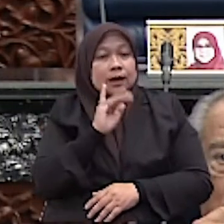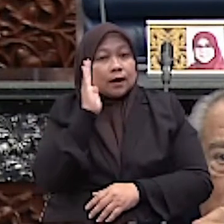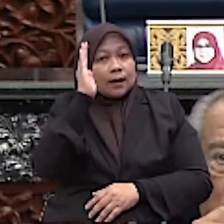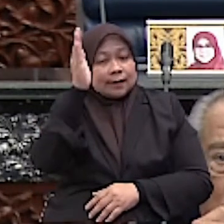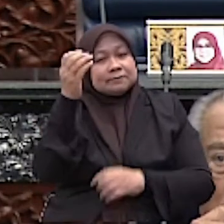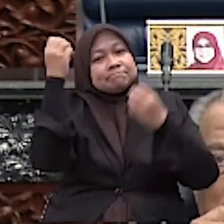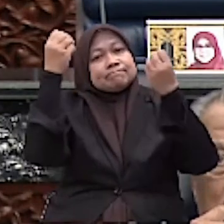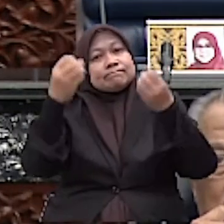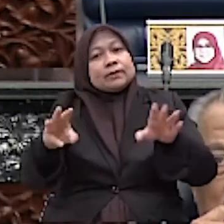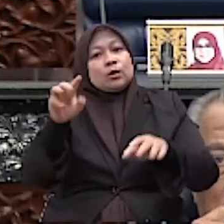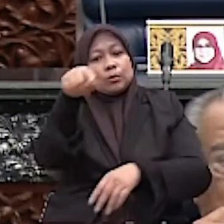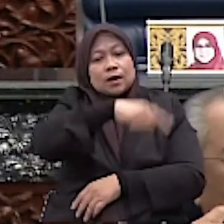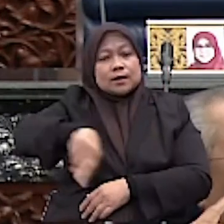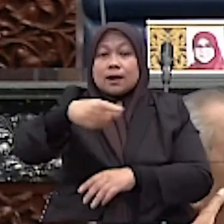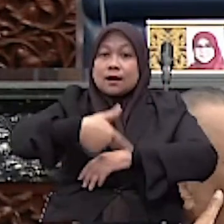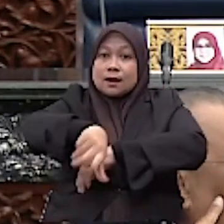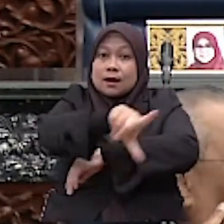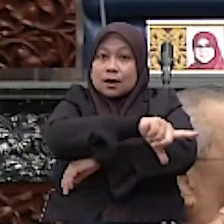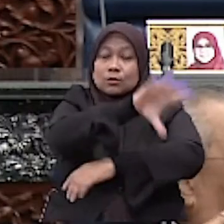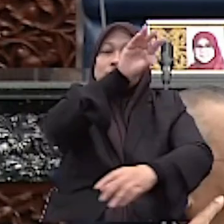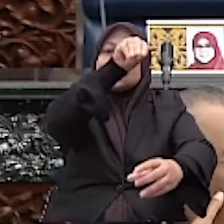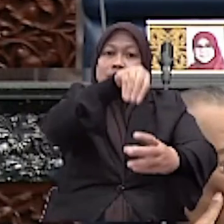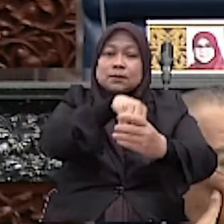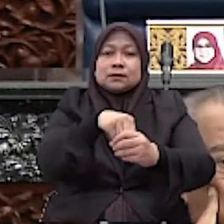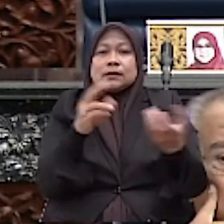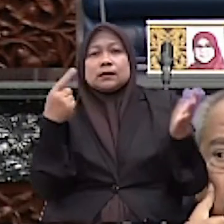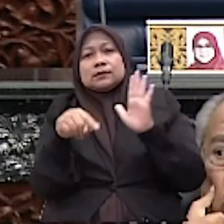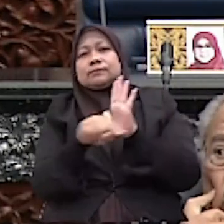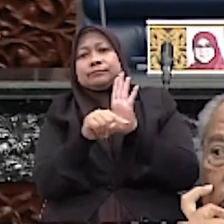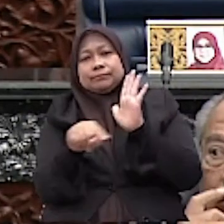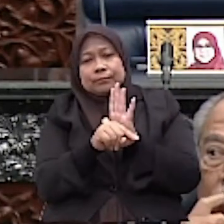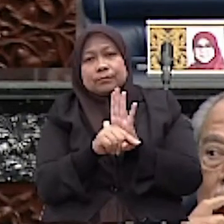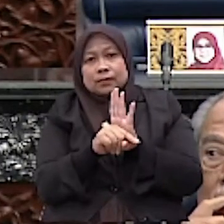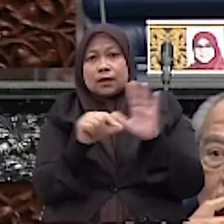akan kehilangan wilayah laut termasuk menghadapi kesan negatif